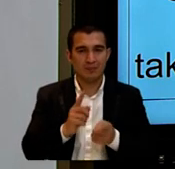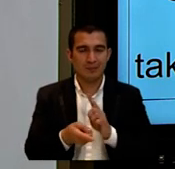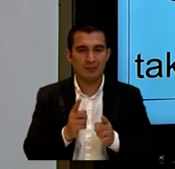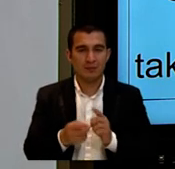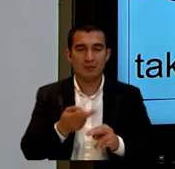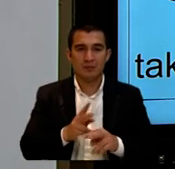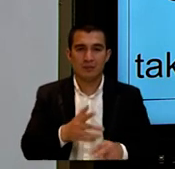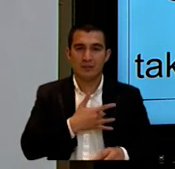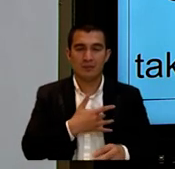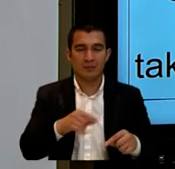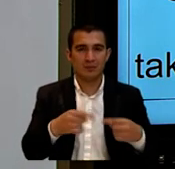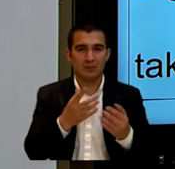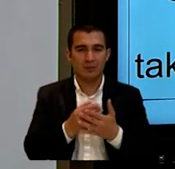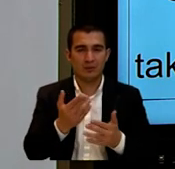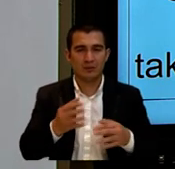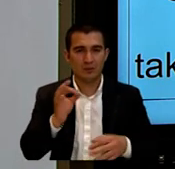еуратмейін тәкаміллесі.